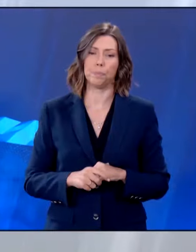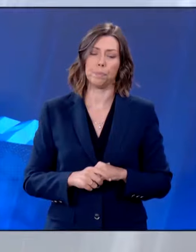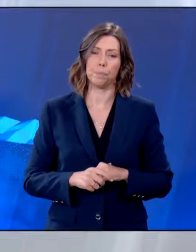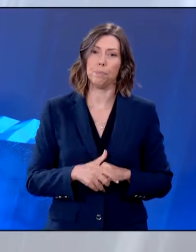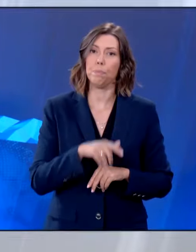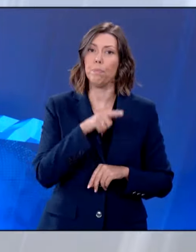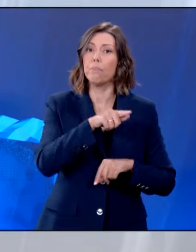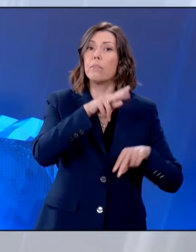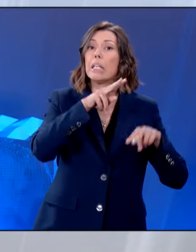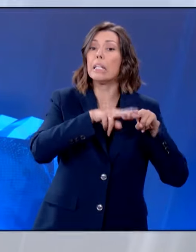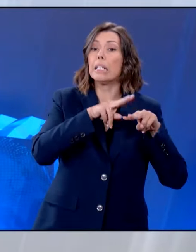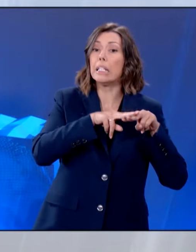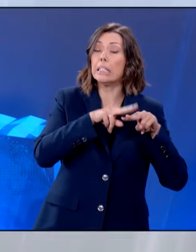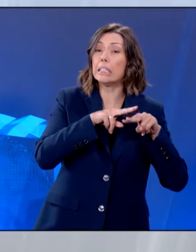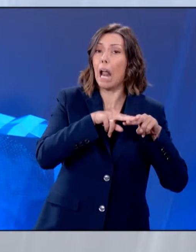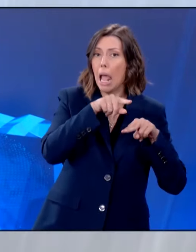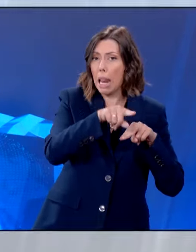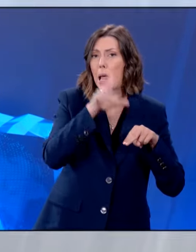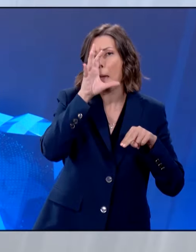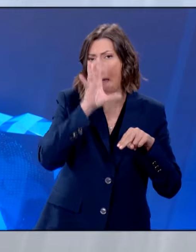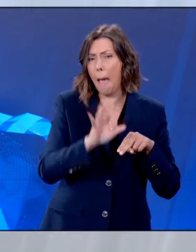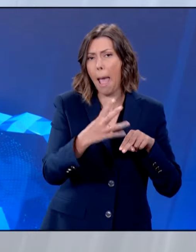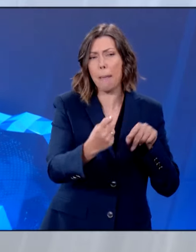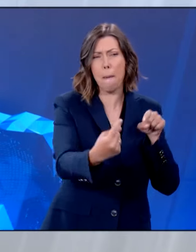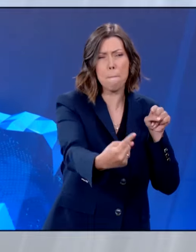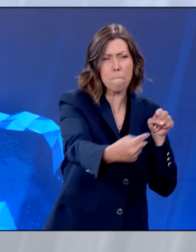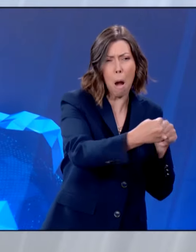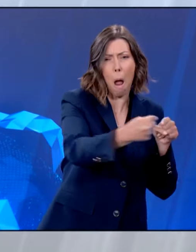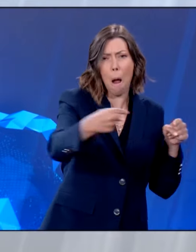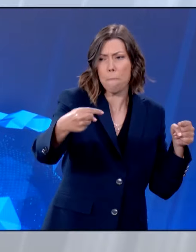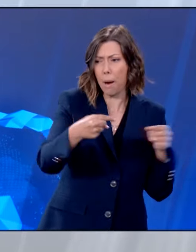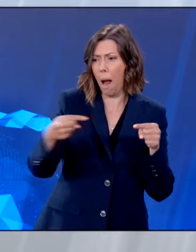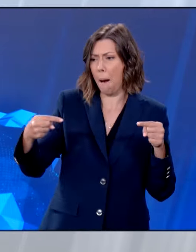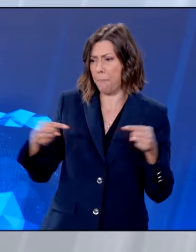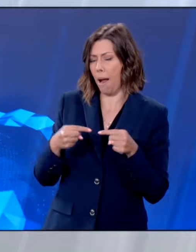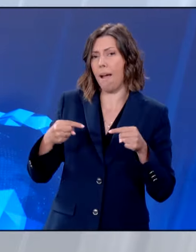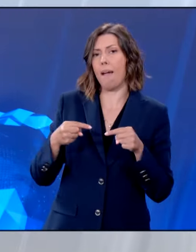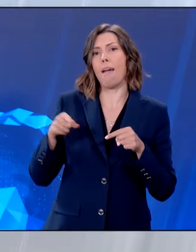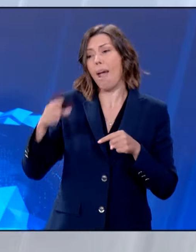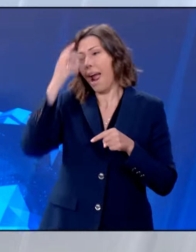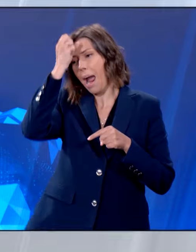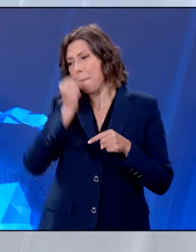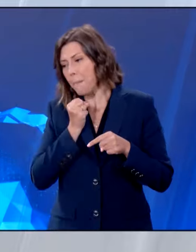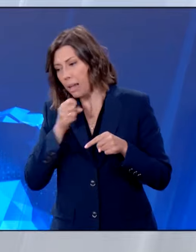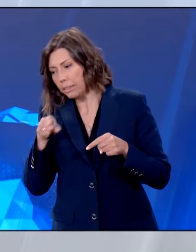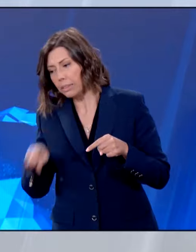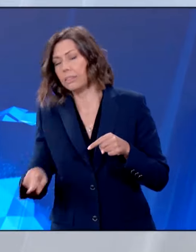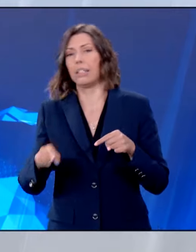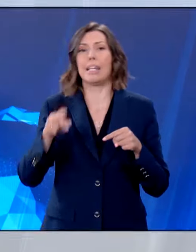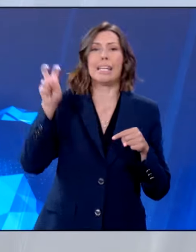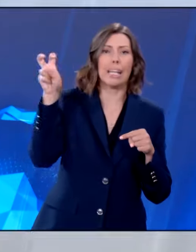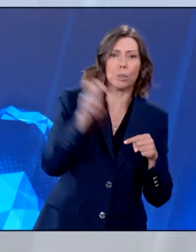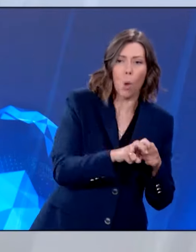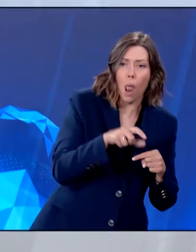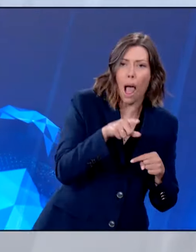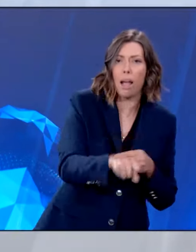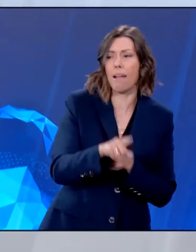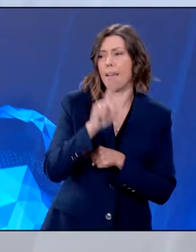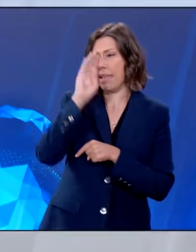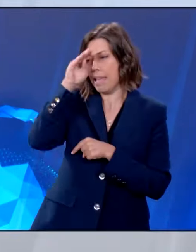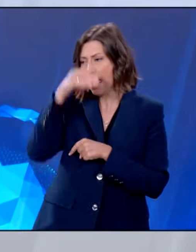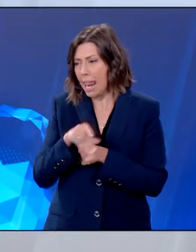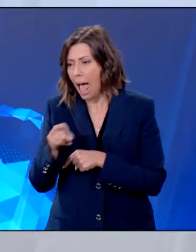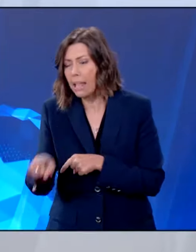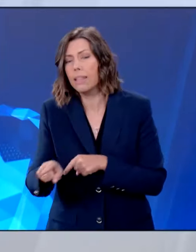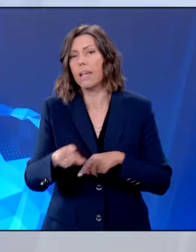Την ώρα που το Ισραήλ έχει τρία ανοιχτά μέτωπα, στα ανατολικά με τη Χαμάς, στα βόρεια με τη Χεσμπολάχ, αλλά και με το Ιράν, ο Ισραηλινός